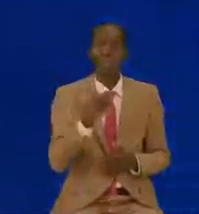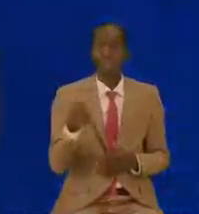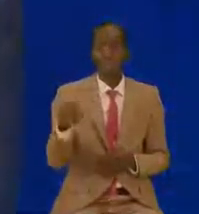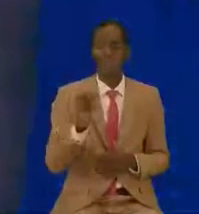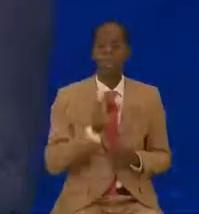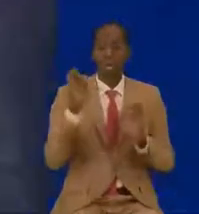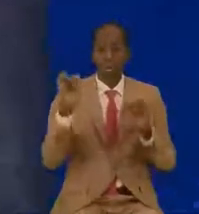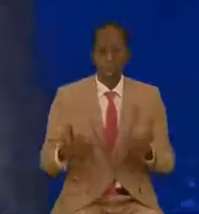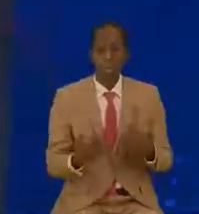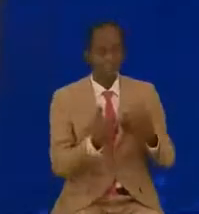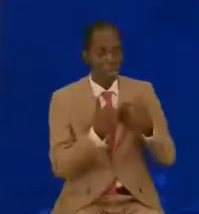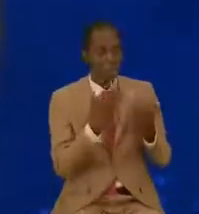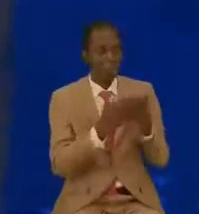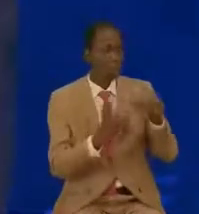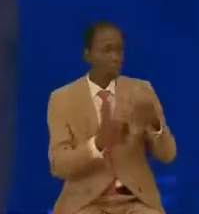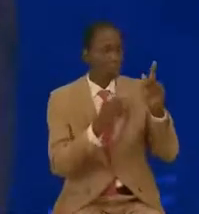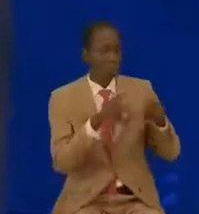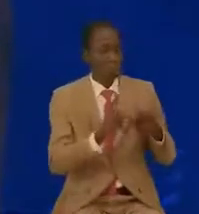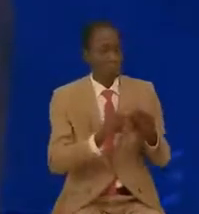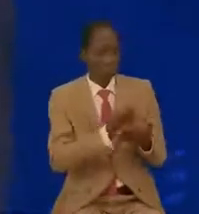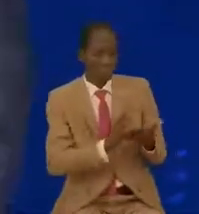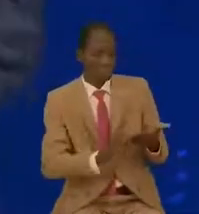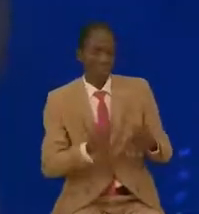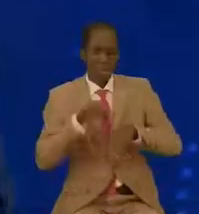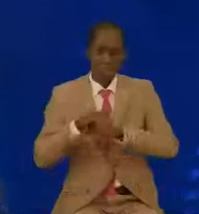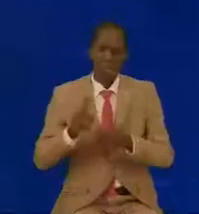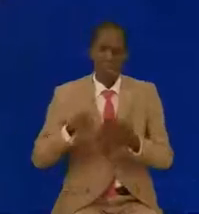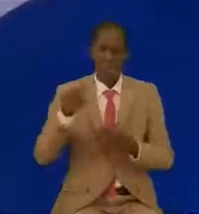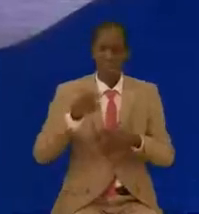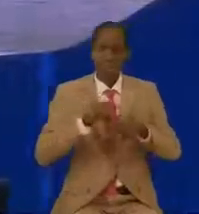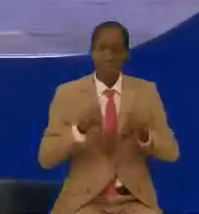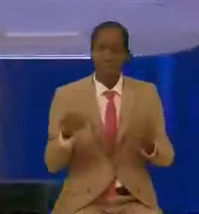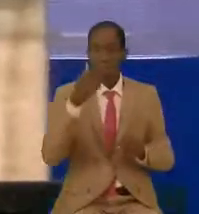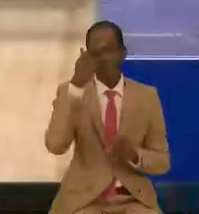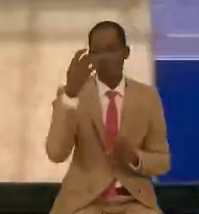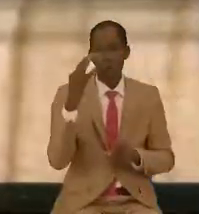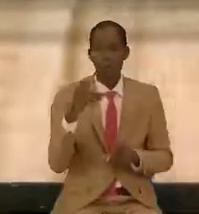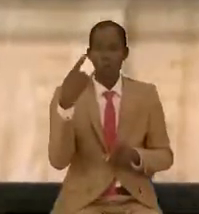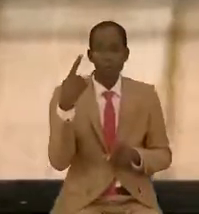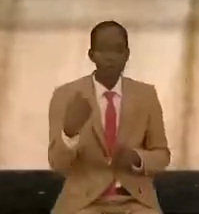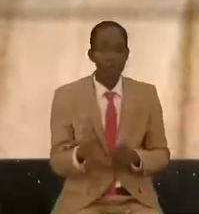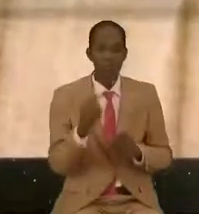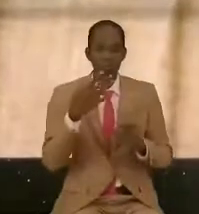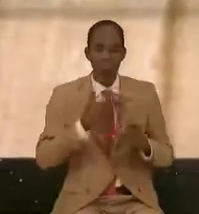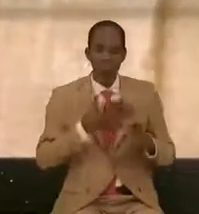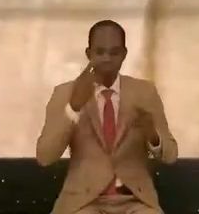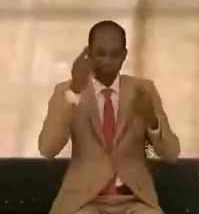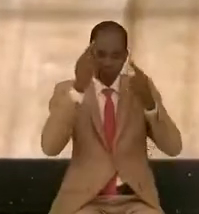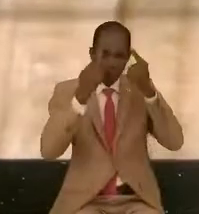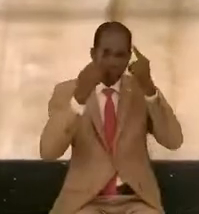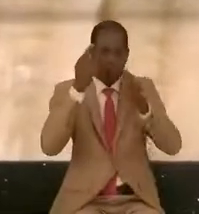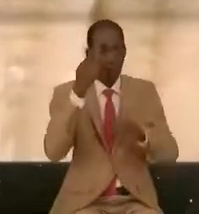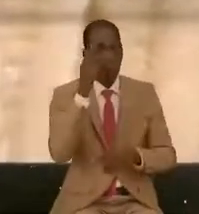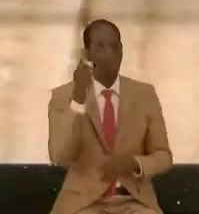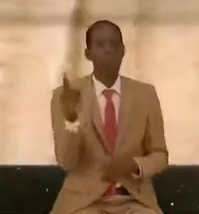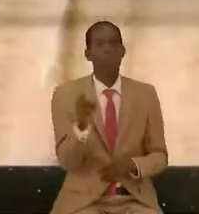je pourrais même dire à une autre personne de m'écrire ceci et vous me rédiger ceci et me l'envoyer. Mais à cause